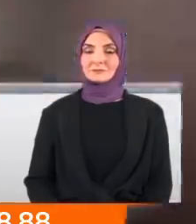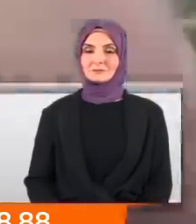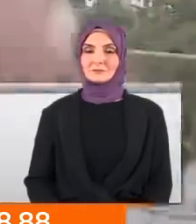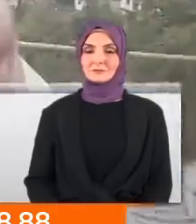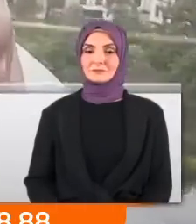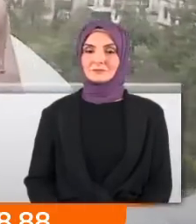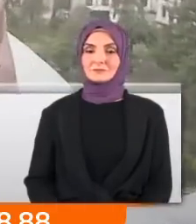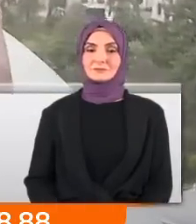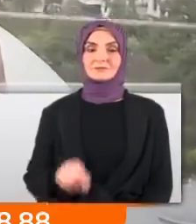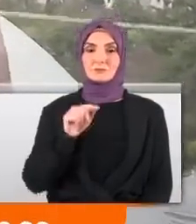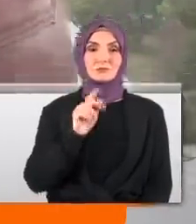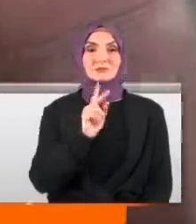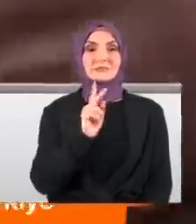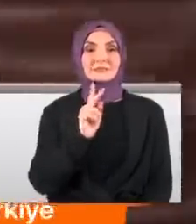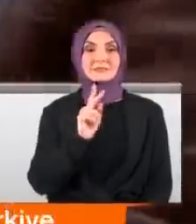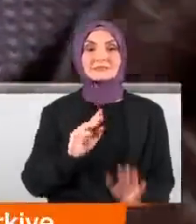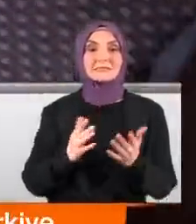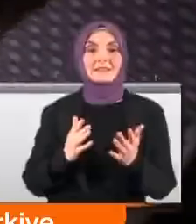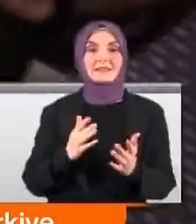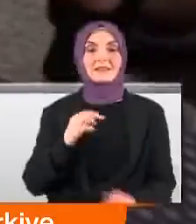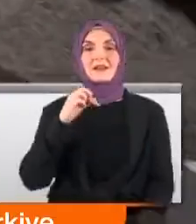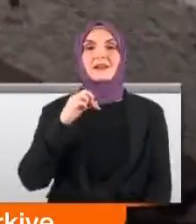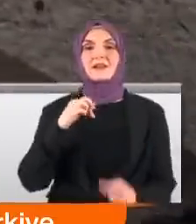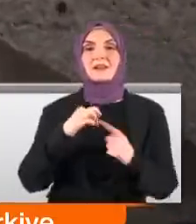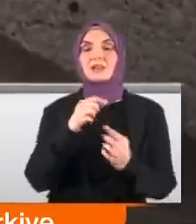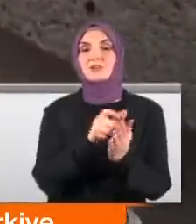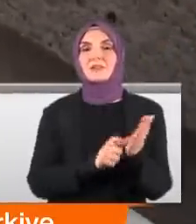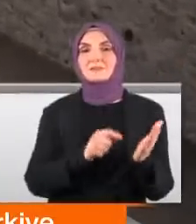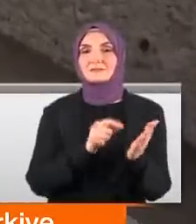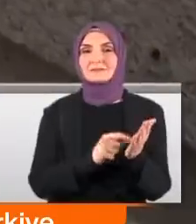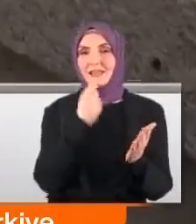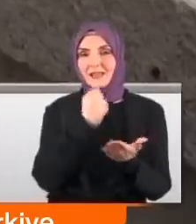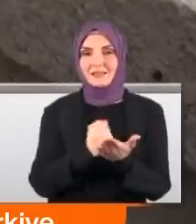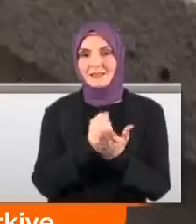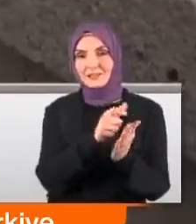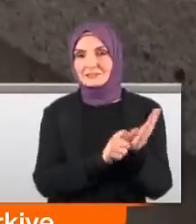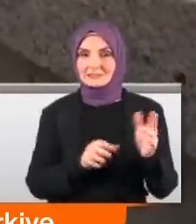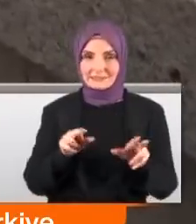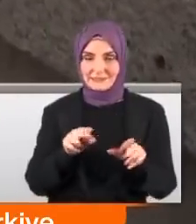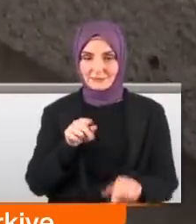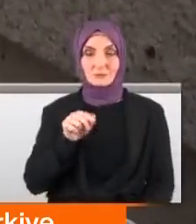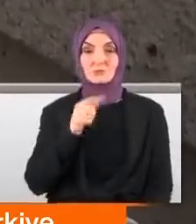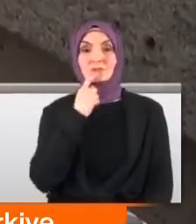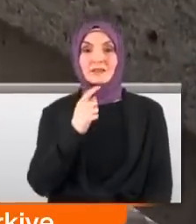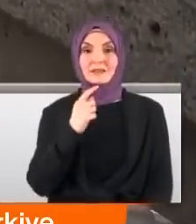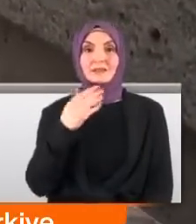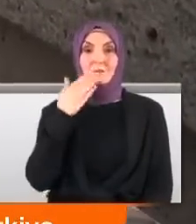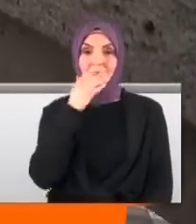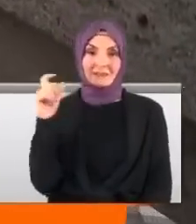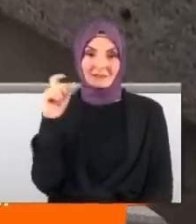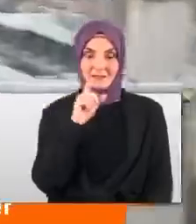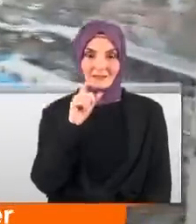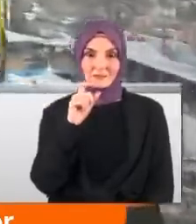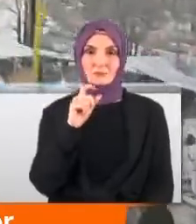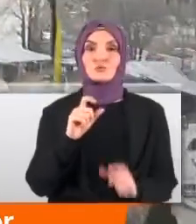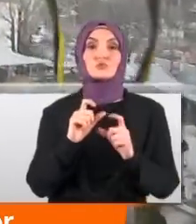Bu sizin neyiniz? Reçeteniz. Reçeteniz. Evet. Ne yazıyor buralarda? Bu seneki Ramazan ayının Süleyman Camisi'nin